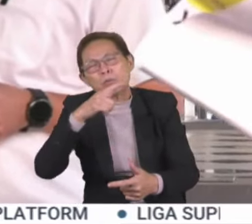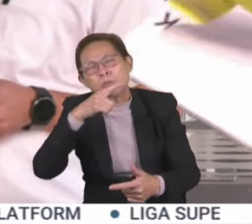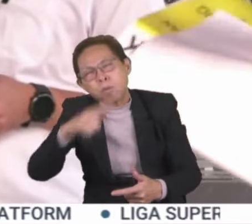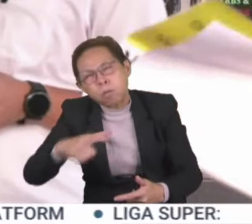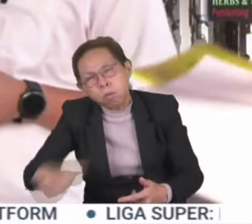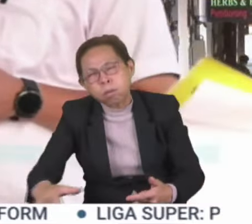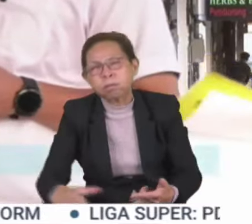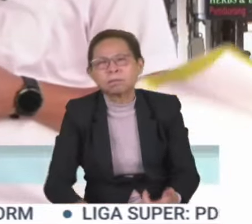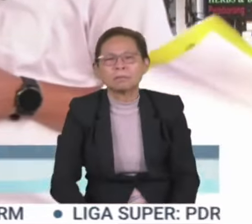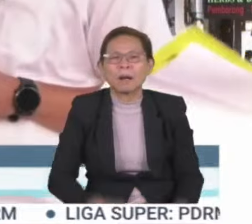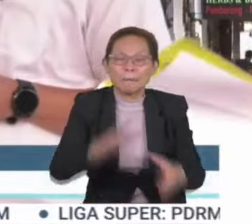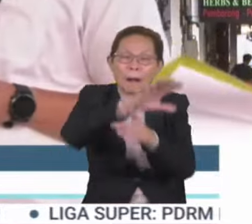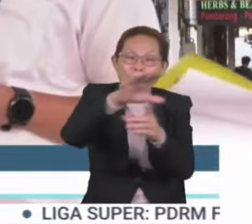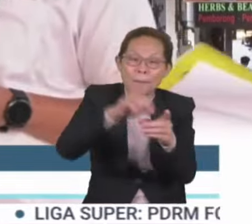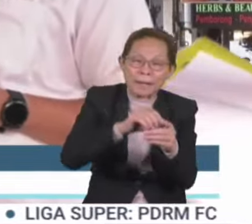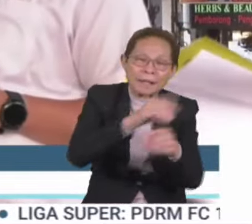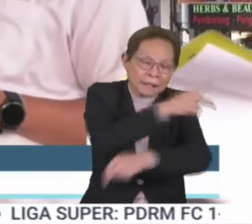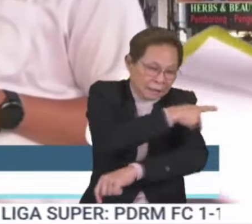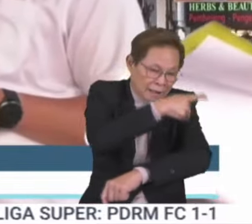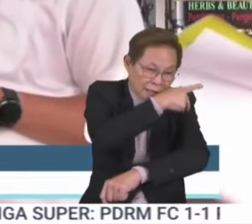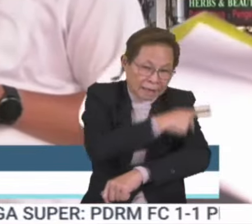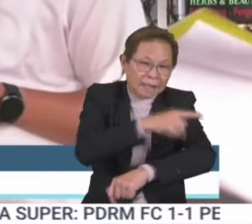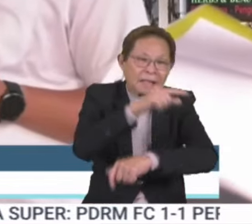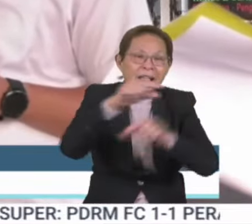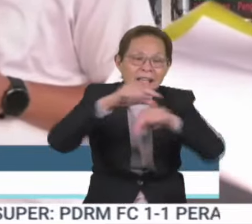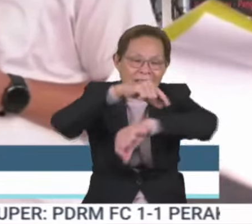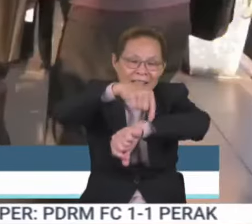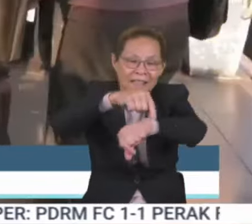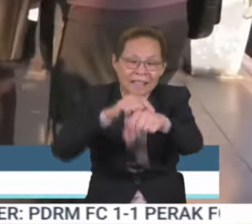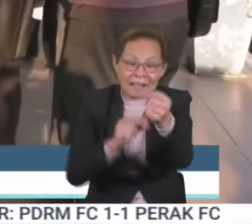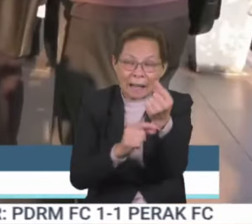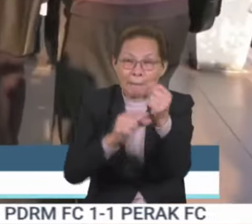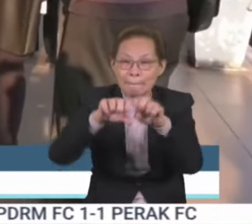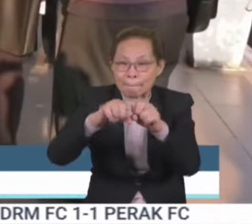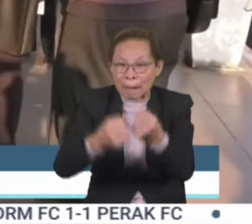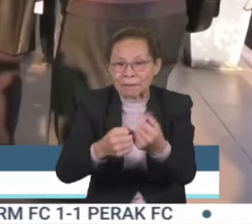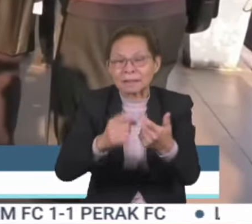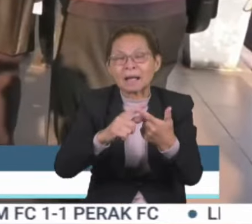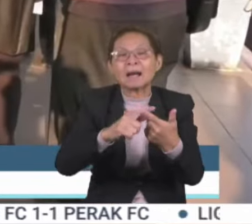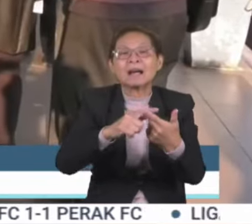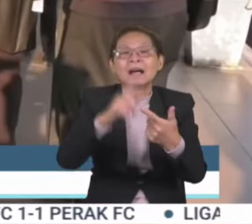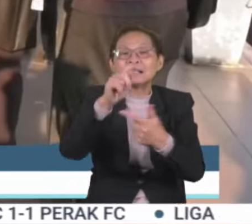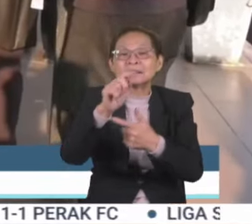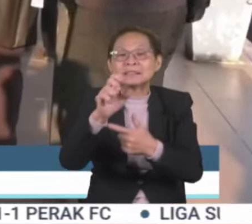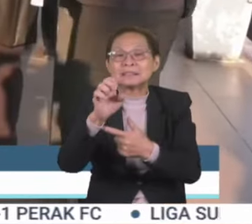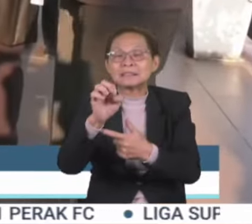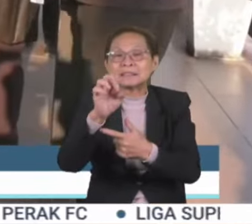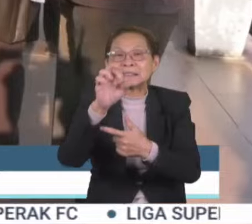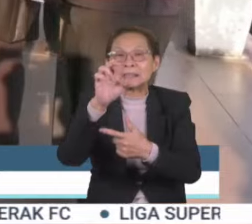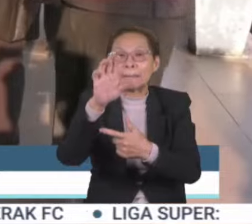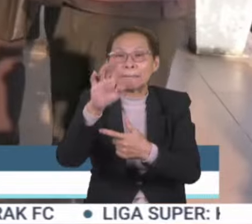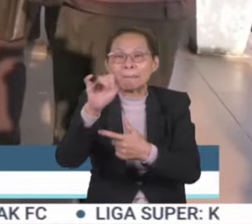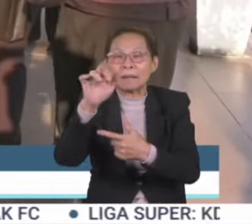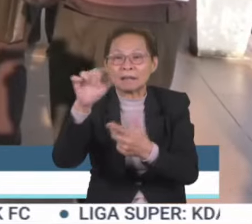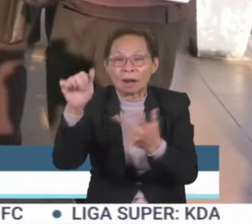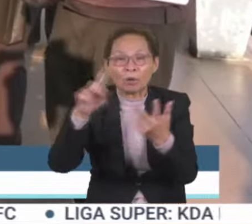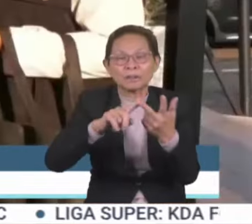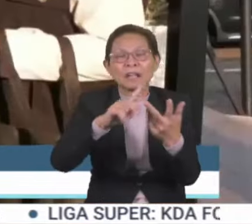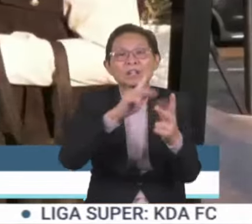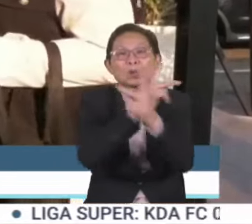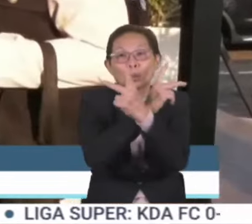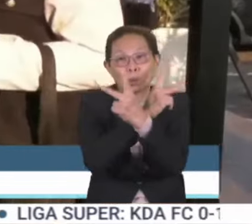yangusuz antaranya melibatkan klinik kesihatan gelang patah di Iskandar puteri Klinik kesihatan tebrau di Johor Bahru dan klinik kesihatan